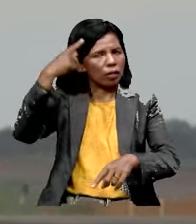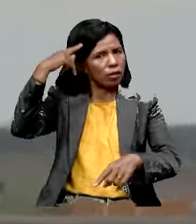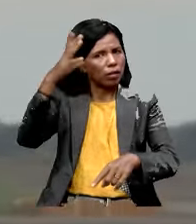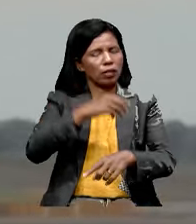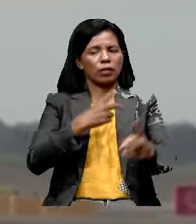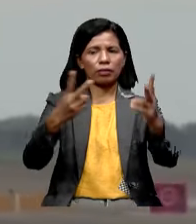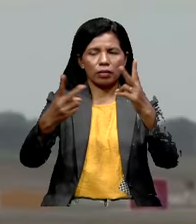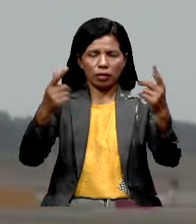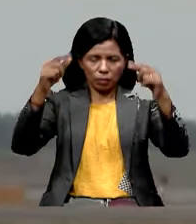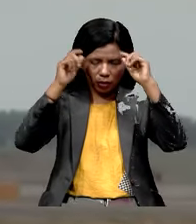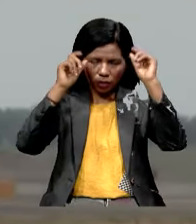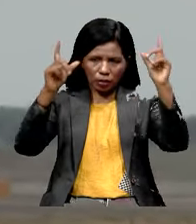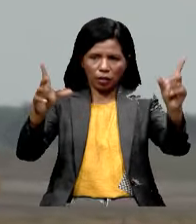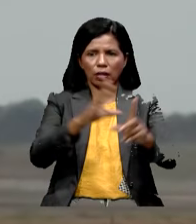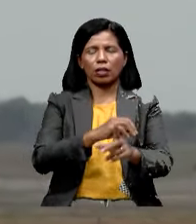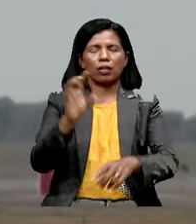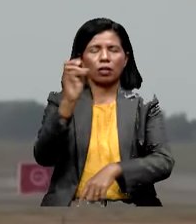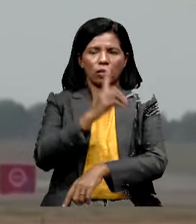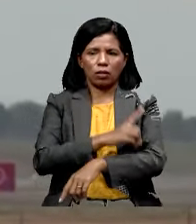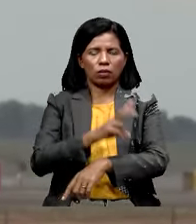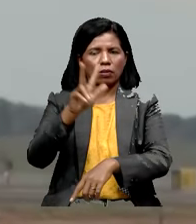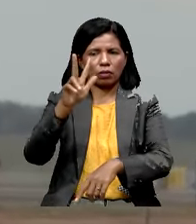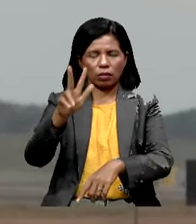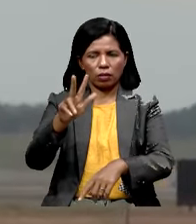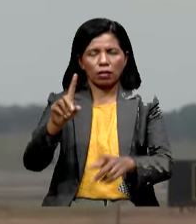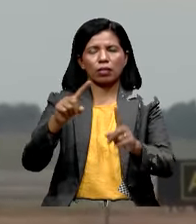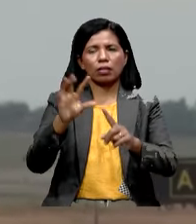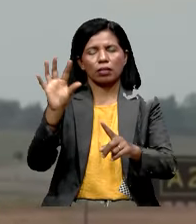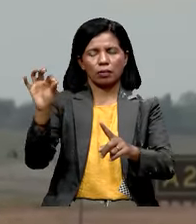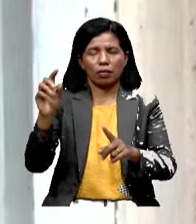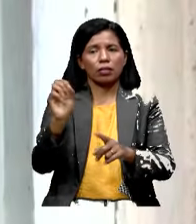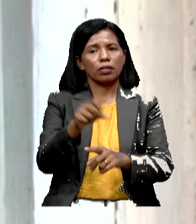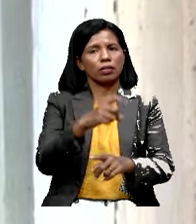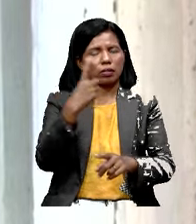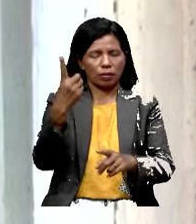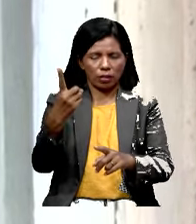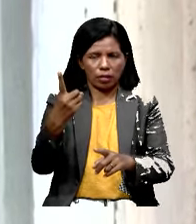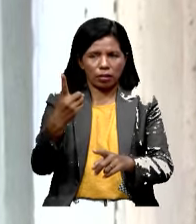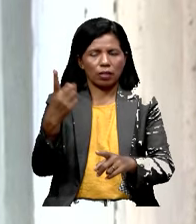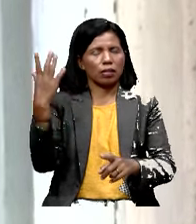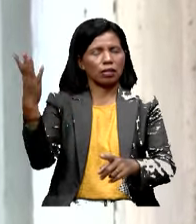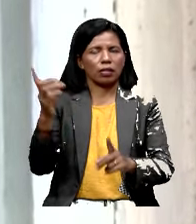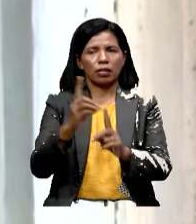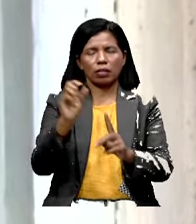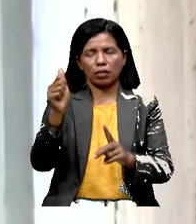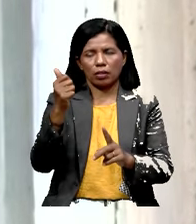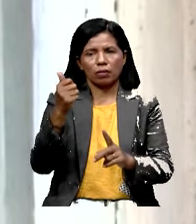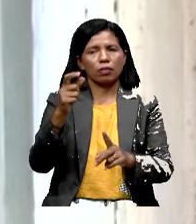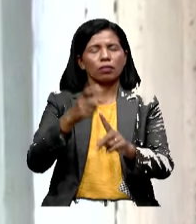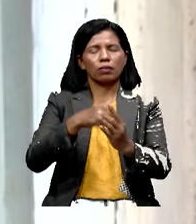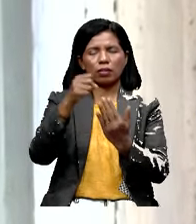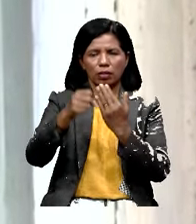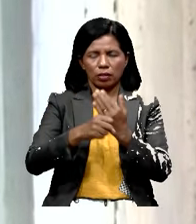se visita Timor Leste durante loron tolu, hahu husi loron sia to loron sanulu resinida, no ia loron sanulu fulan setembro